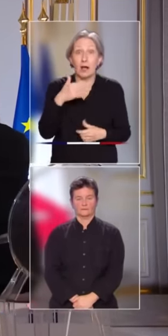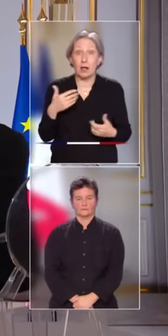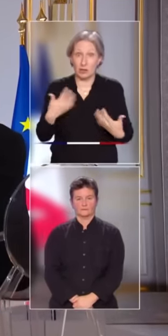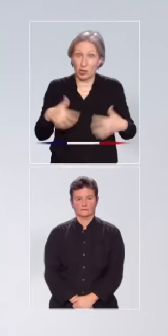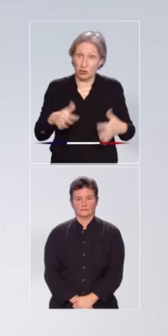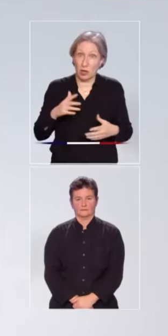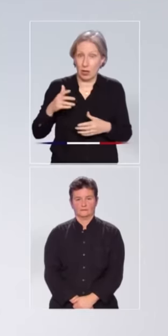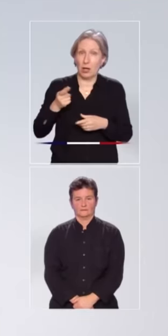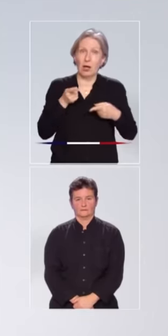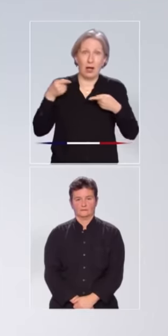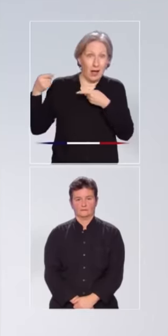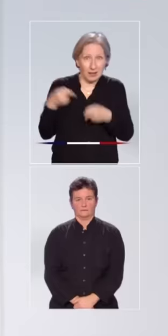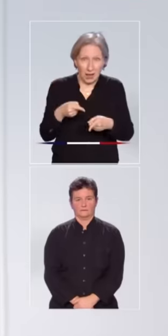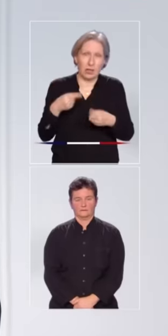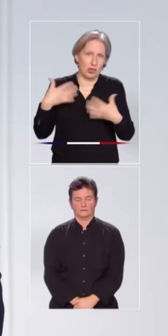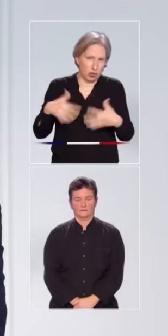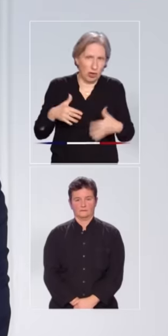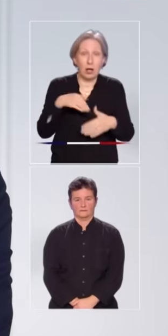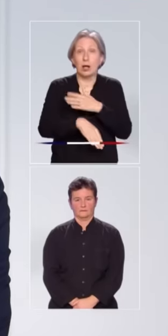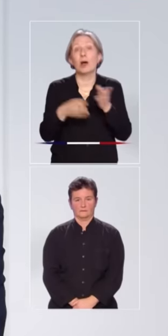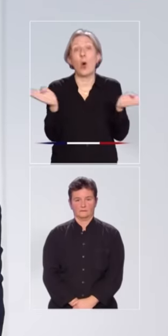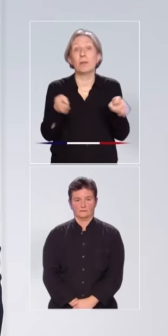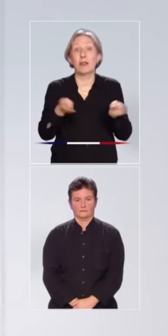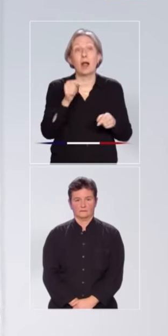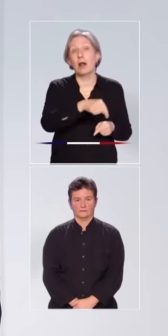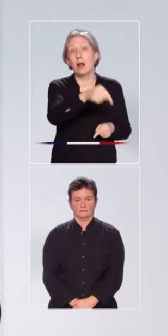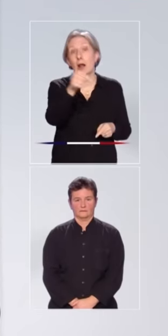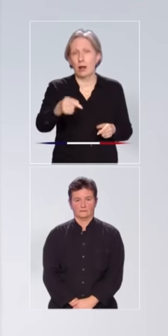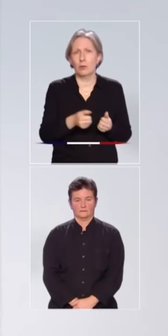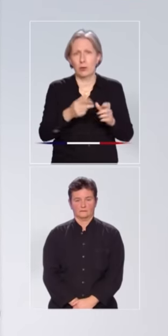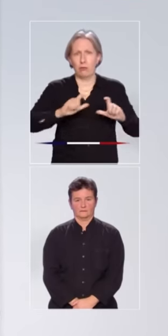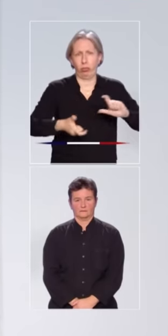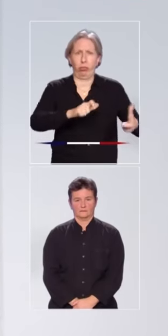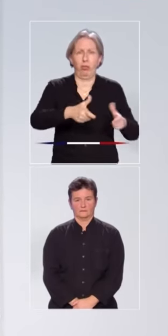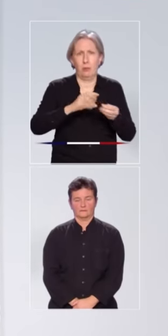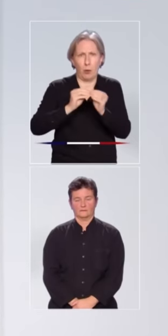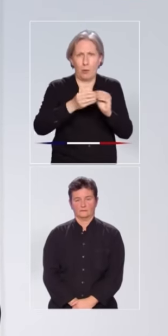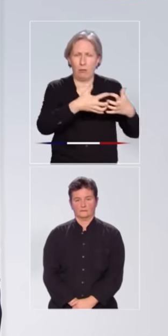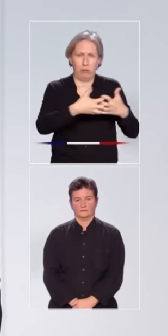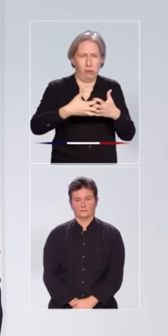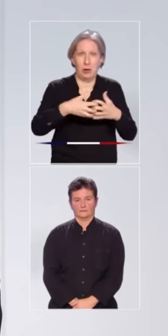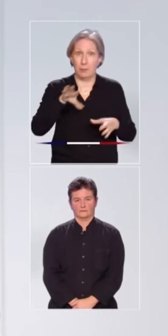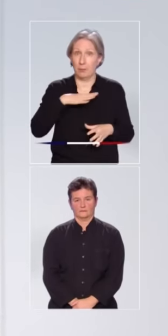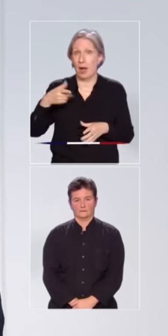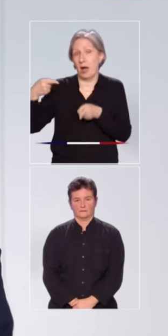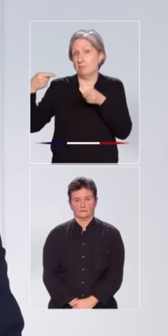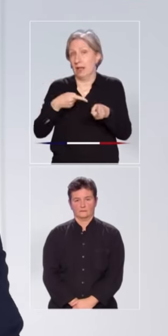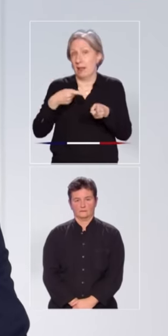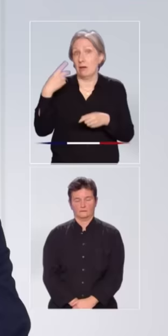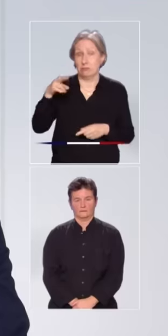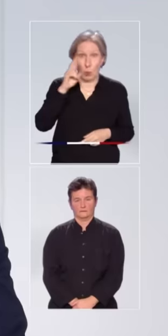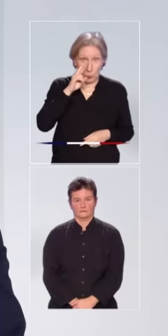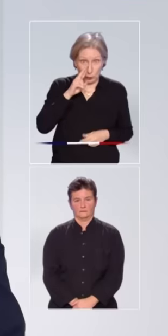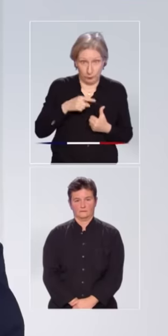subi ces attaques, on a déjà dans plusieurs de nos hôpitaux subi des jours et des jours de dysfonctionnement à cause de cette agressivité russe. Nous